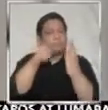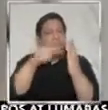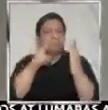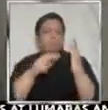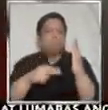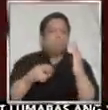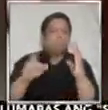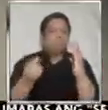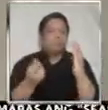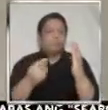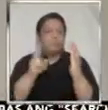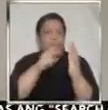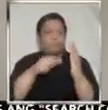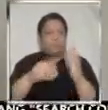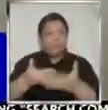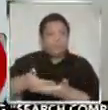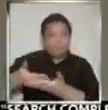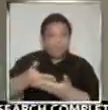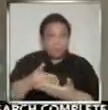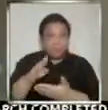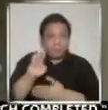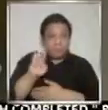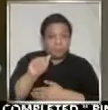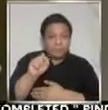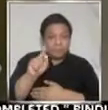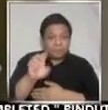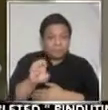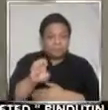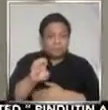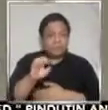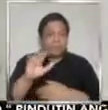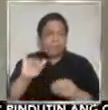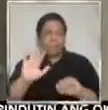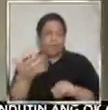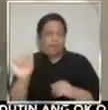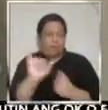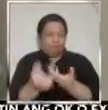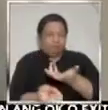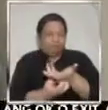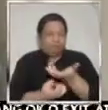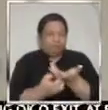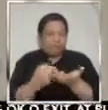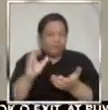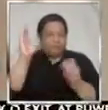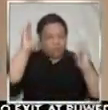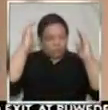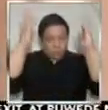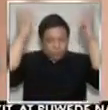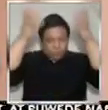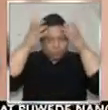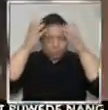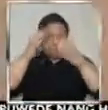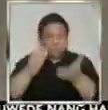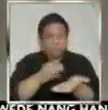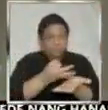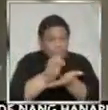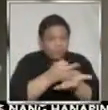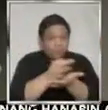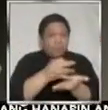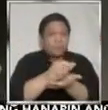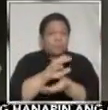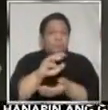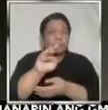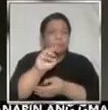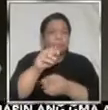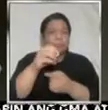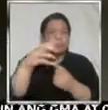Habang si Baby Baste, Junior Chef ang peg. Mula sa pagprito ng chicharon mushroom hanggang sa pag-ready ng French